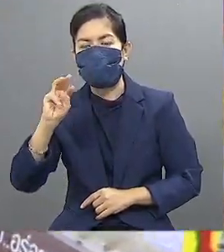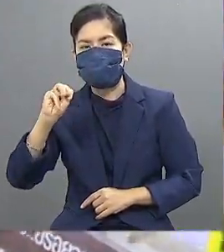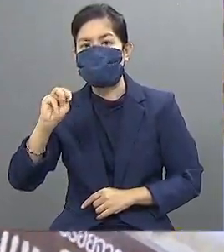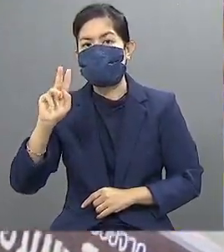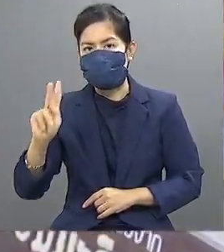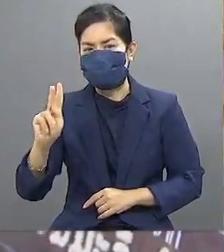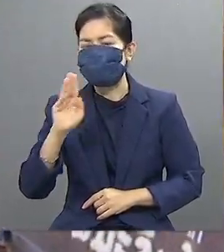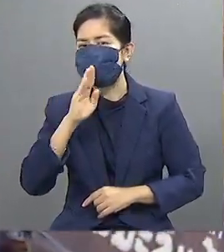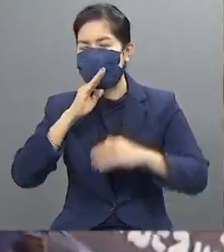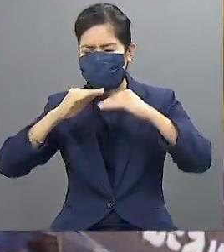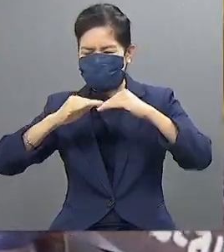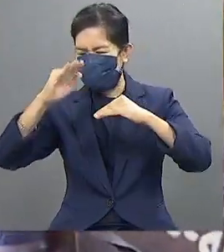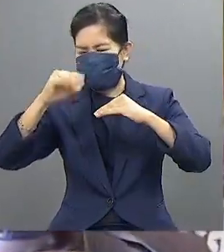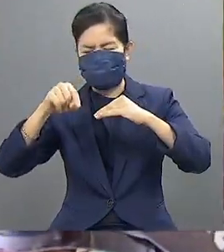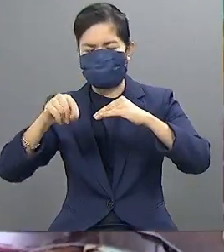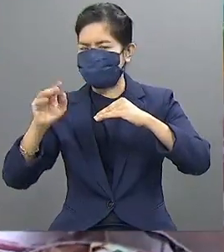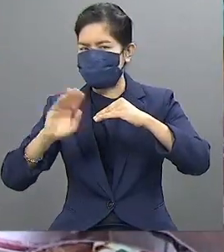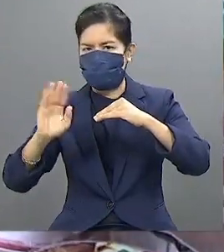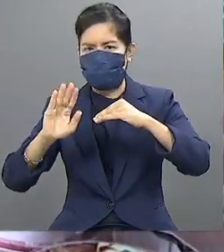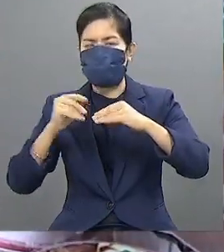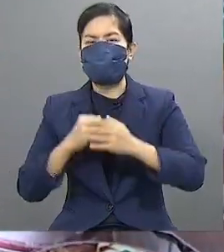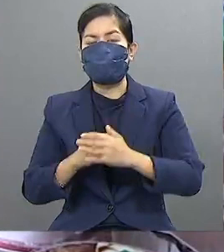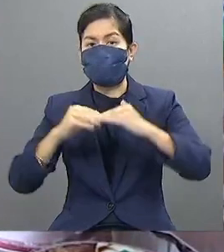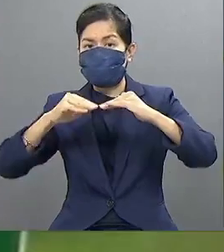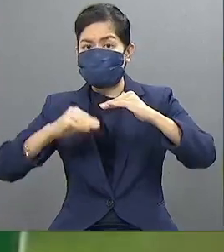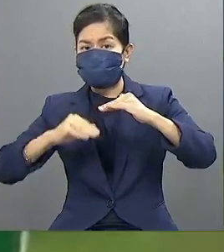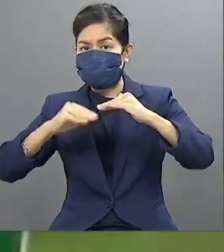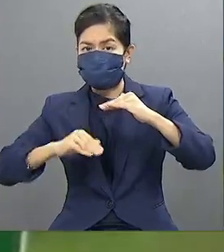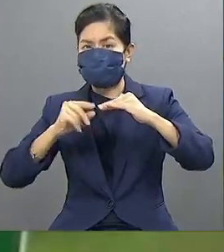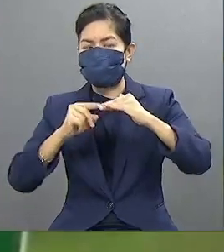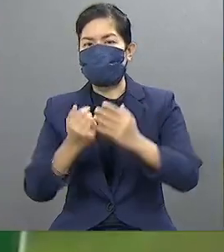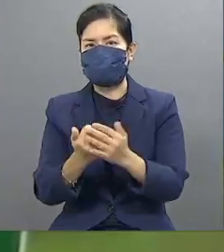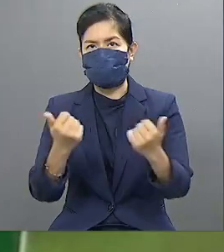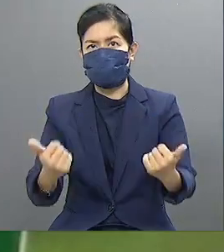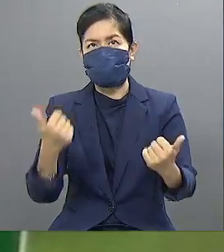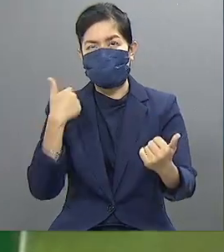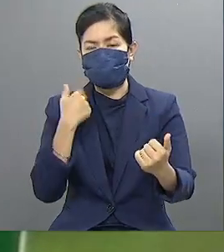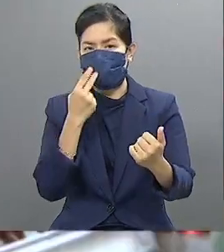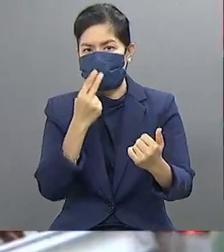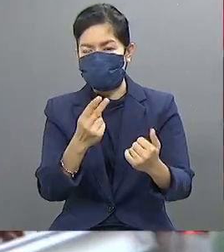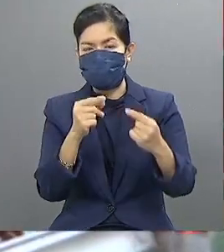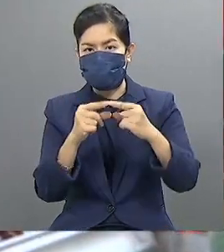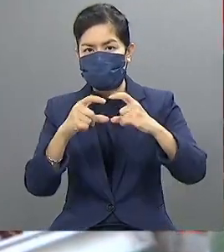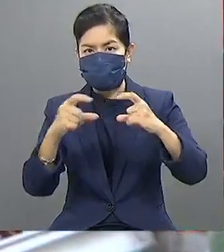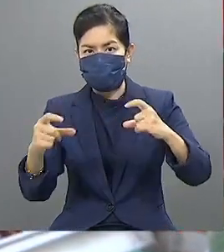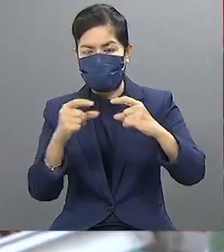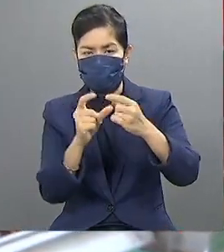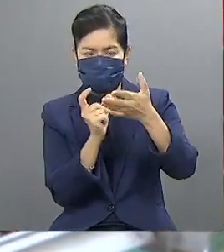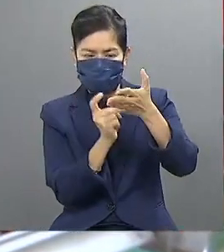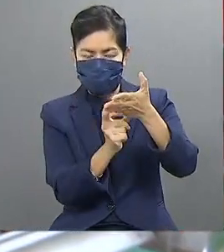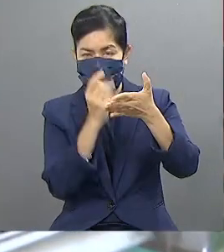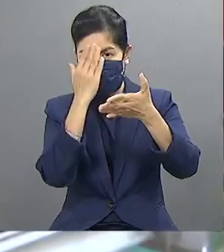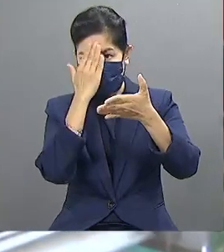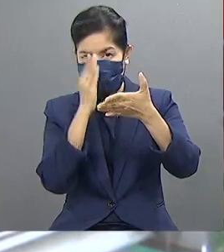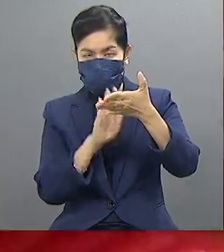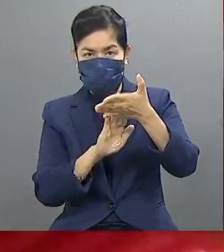ควรจะหยิบขึ้นมาละ ใช่มันตอนนี้เขาเป็นแบบฉลากด้านหน้าด้วยเขามีทั้งฉลากด้านหลังด้านหน้าจะเขียนตัวกล่องมันจะมี4กล่อง